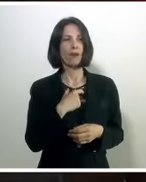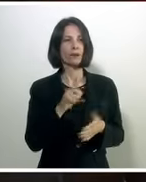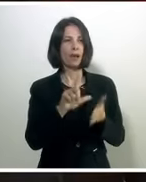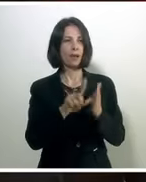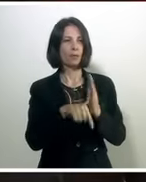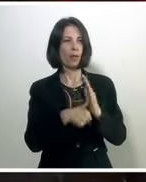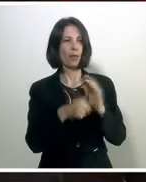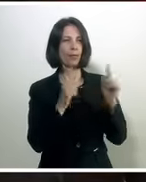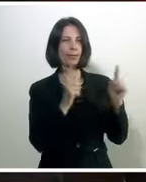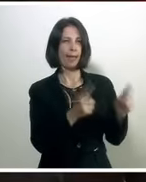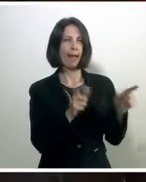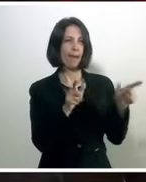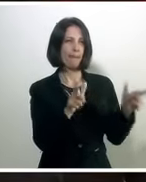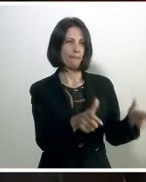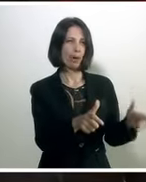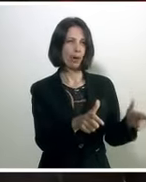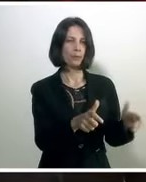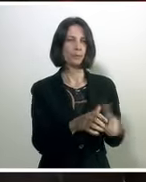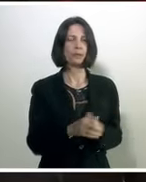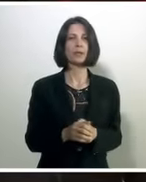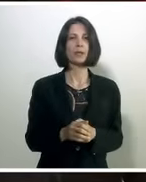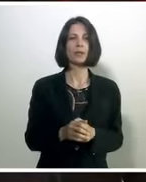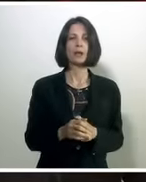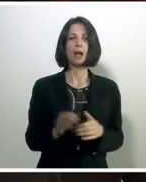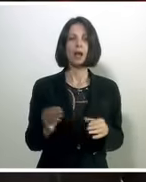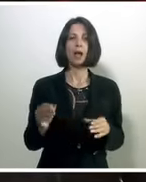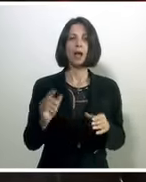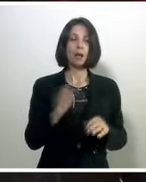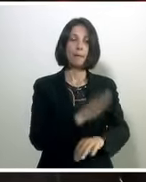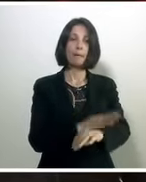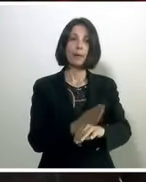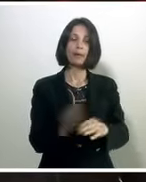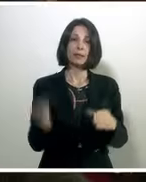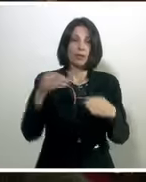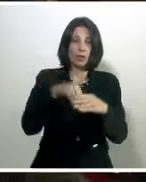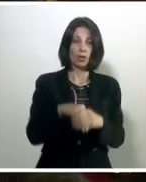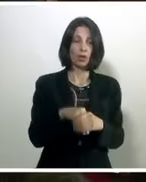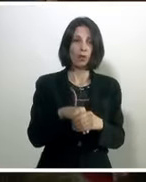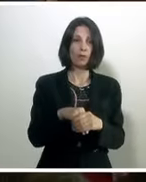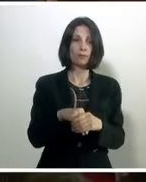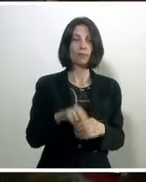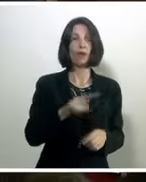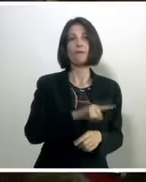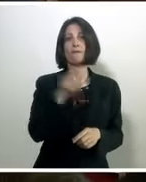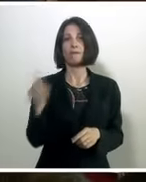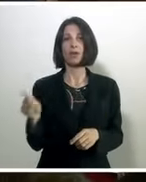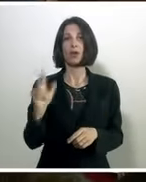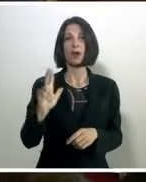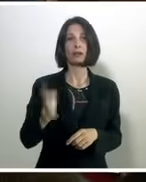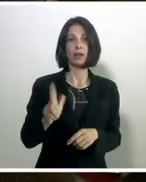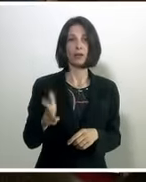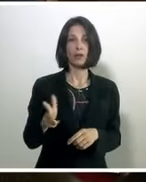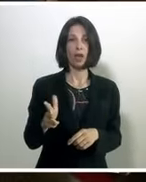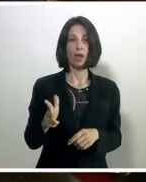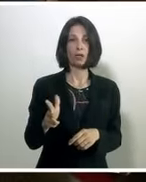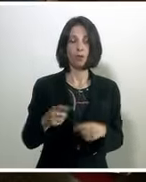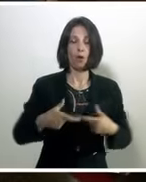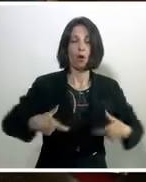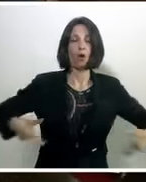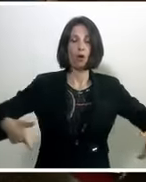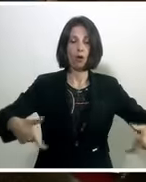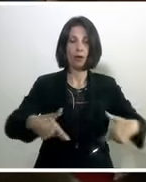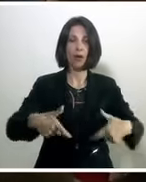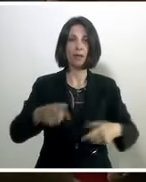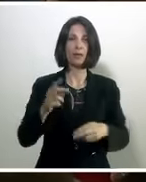il lungo cursus sonorum interno al partito nelle sue espressioni internazionali fino al 13o Congresso di Milano si caratterizzò